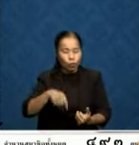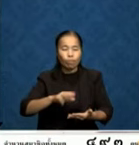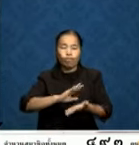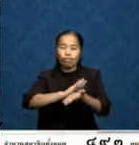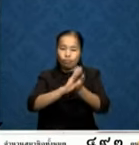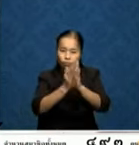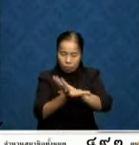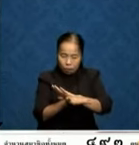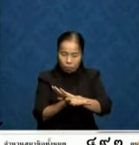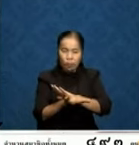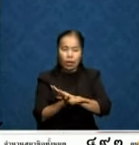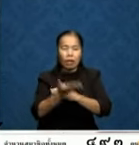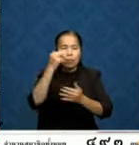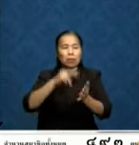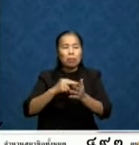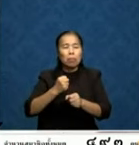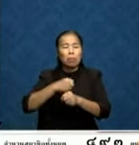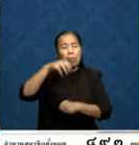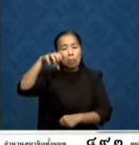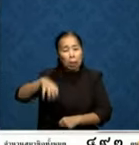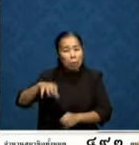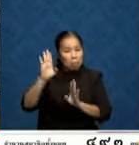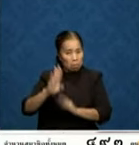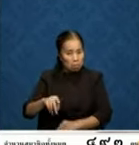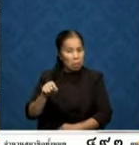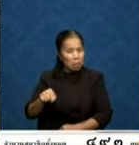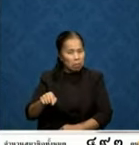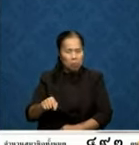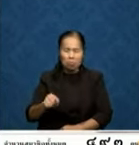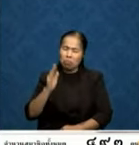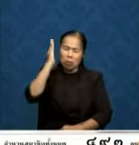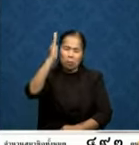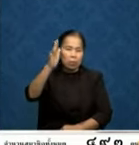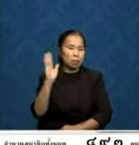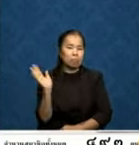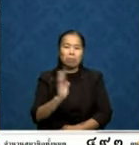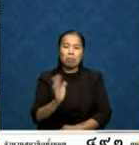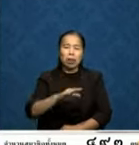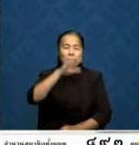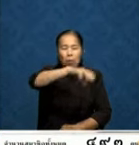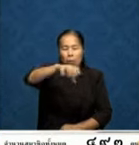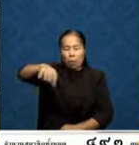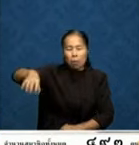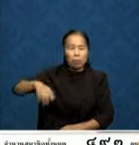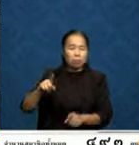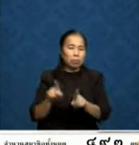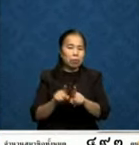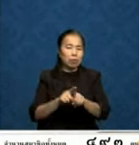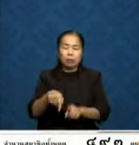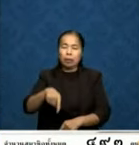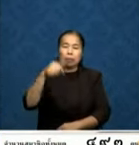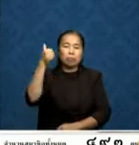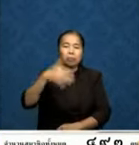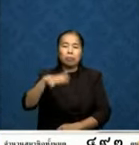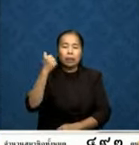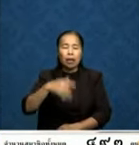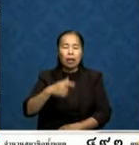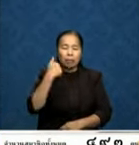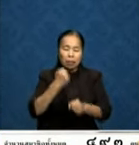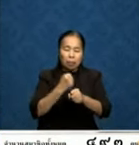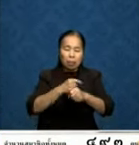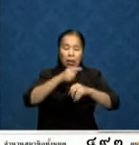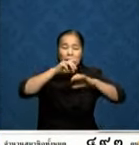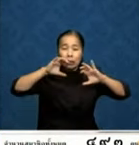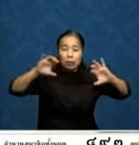ราจะยอมให้หน่วยงานอย่างนี้เกิดขึ้นในประเทศไทยอีกแล้วไม่ได้แล้วรวมถึงพวกคณะกรรมการต่างๆที่มีแต่ข้าราชการมาก